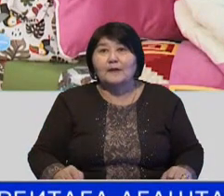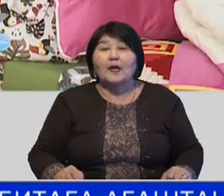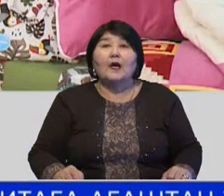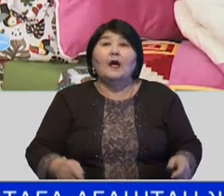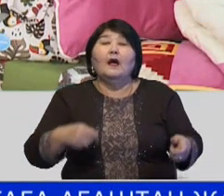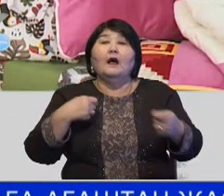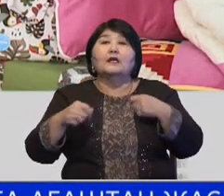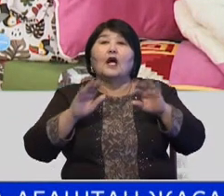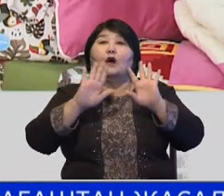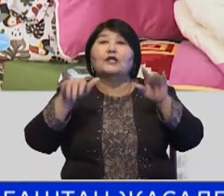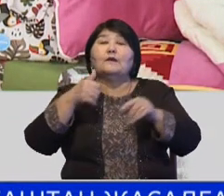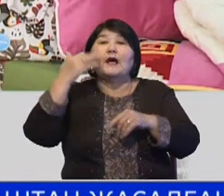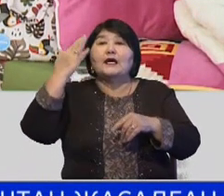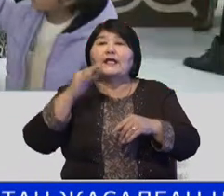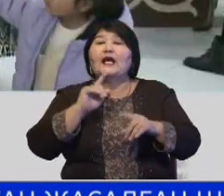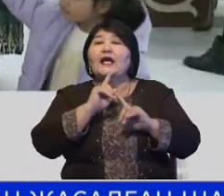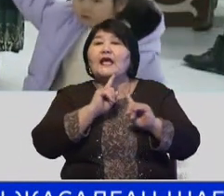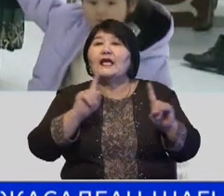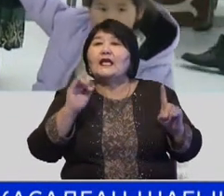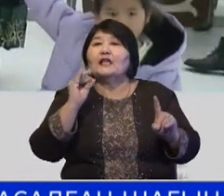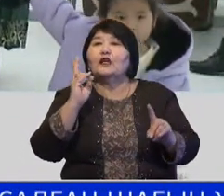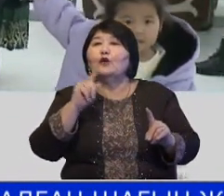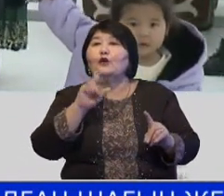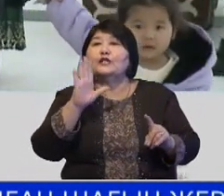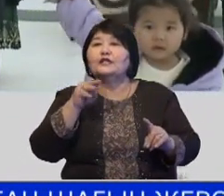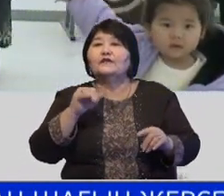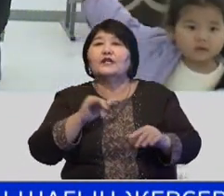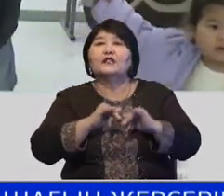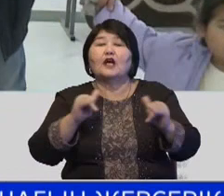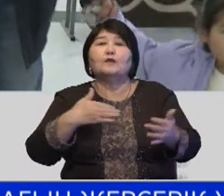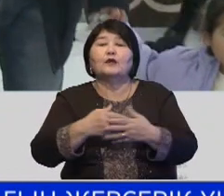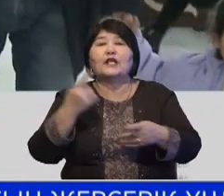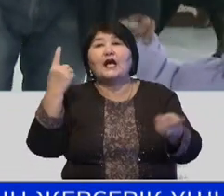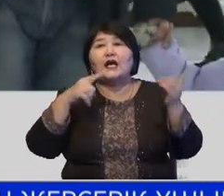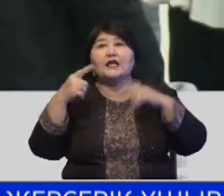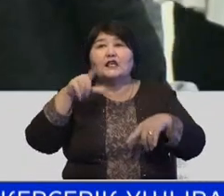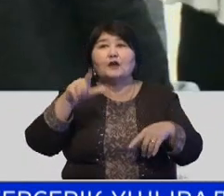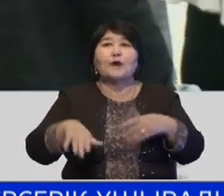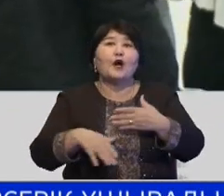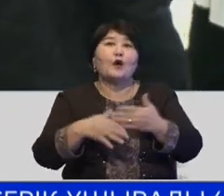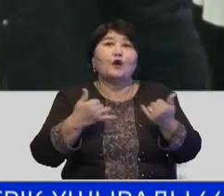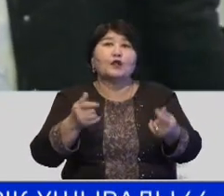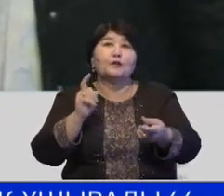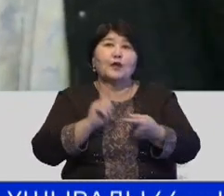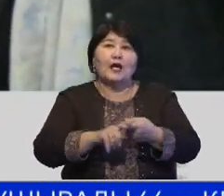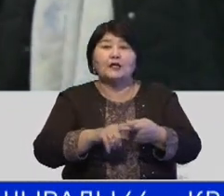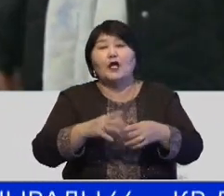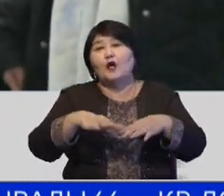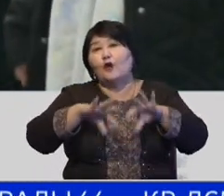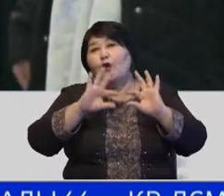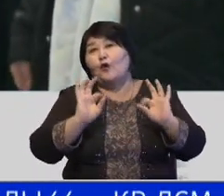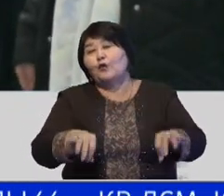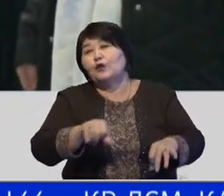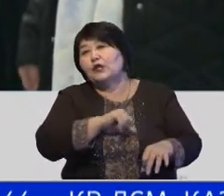Сауда көрмесінің басты мақсаты инклюзивті экономиканың дамуына үлес қосу. Шығармашыл тұлғаларға қолдау білдіру арқылы қол